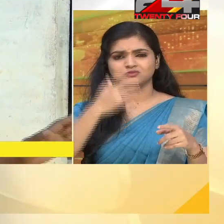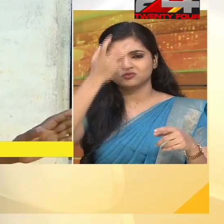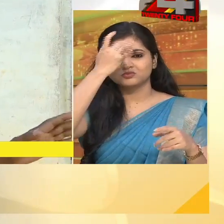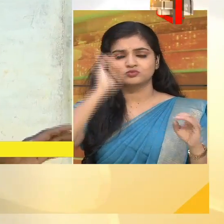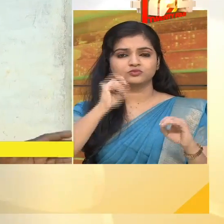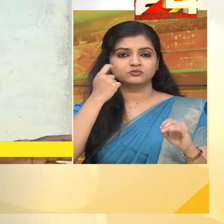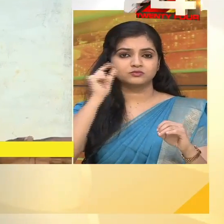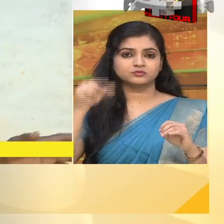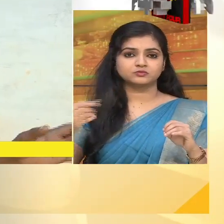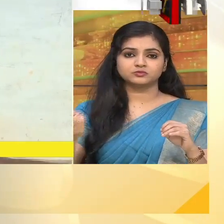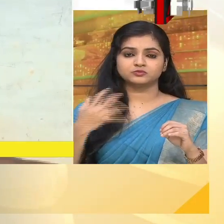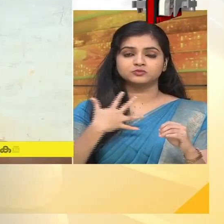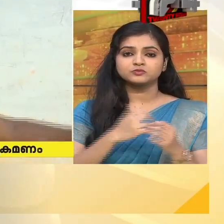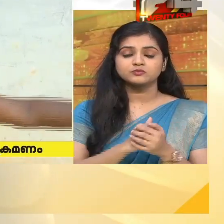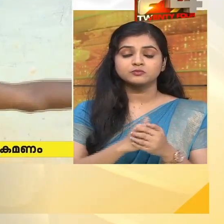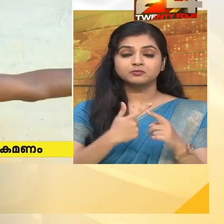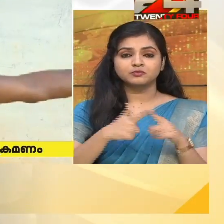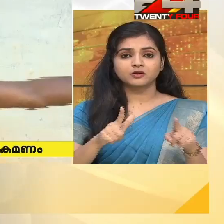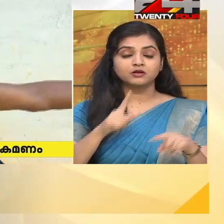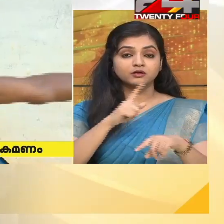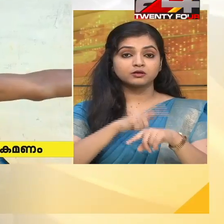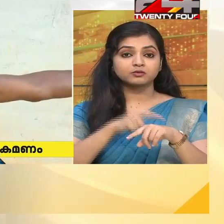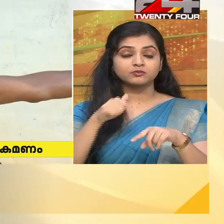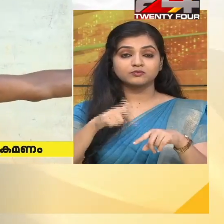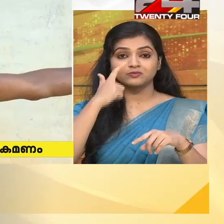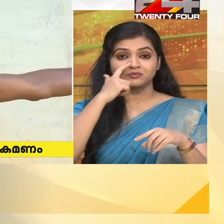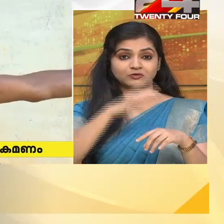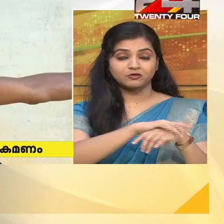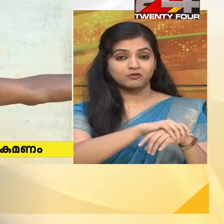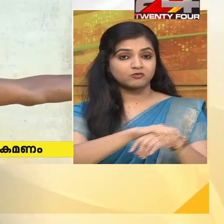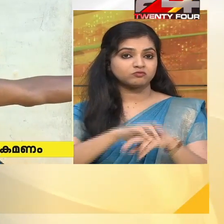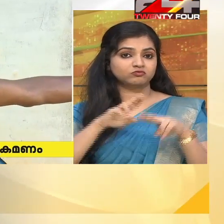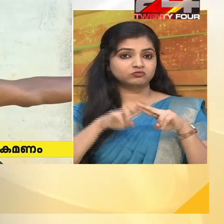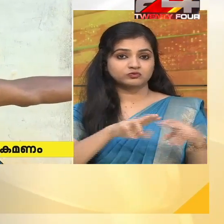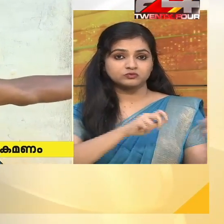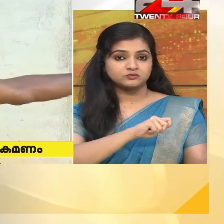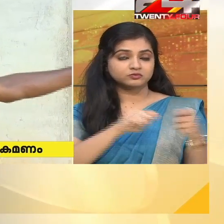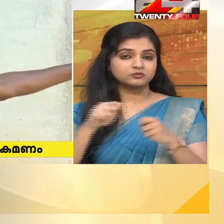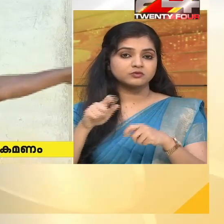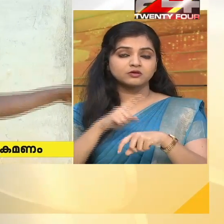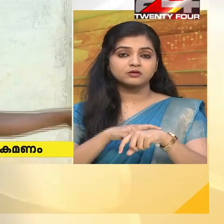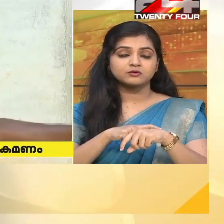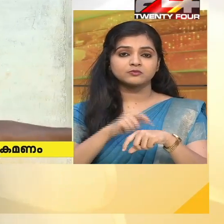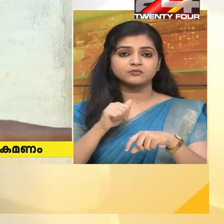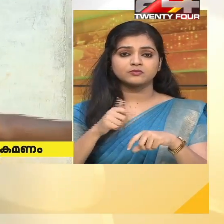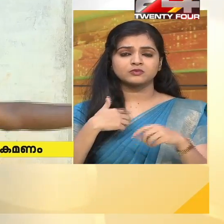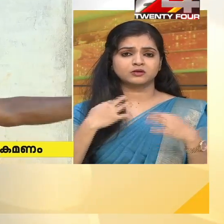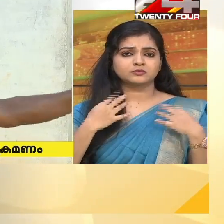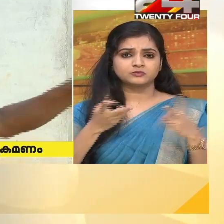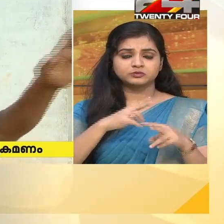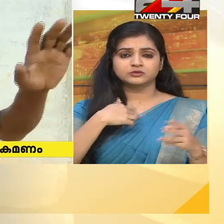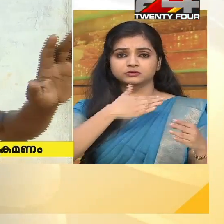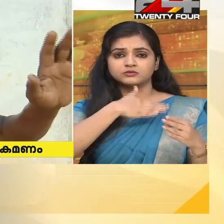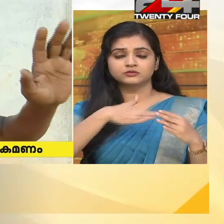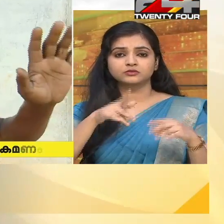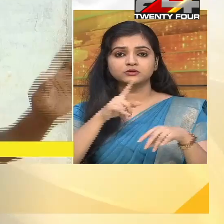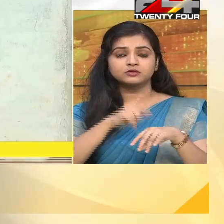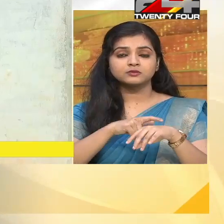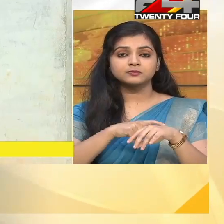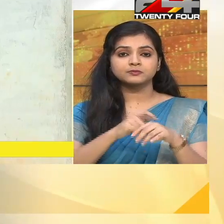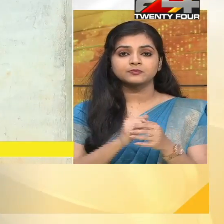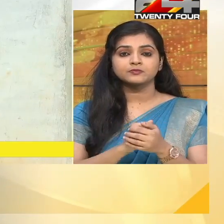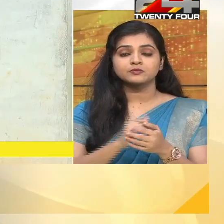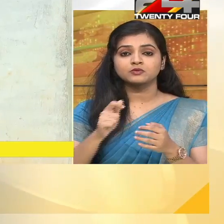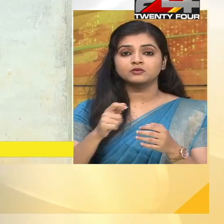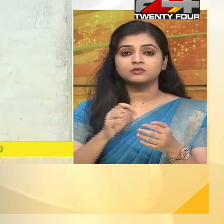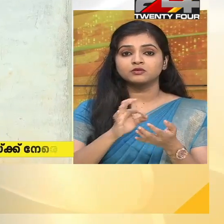പറഞ്ഞു. എന്ന് പറഞ്ഞിങ്ങനെ ആ പെണ്ണ അങ്ങോട്ട് വലിച്ചോണ്ട് പോയത്. അപ്പം ഞാൻ തുന്നിലായി പുറത്തിറങ്ങിയപ്പം ഇവരെയും